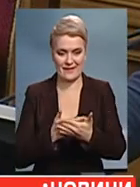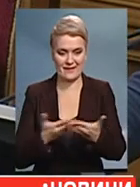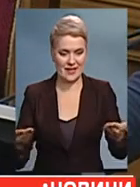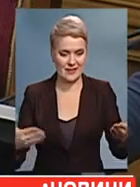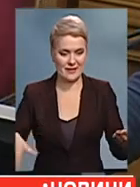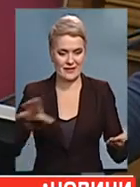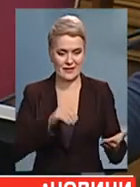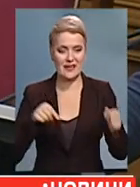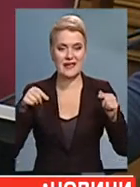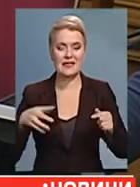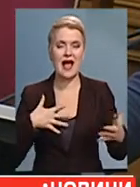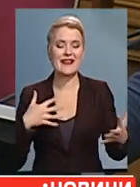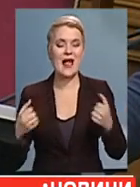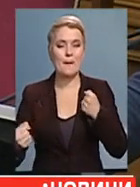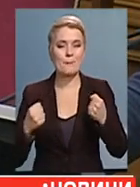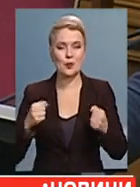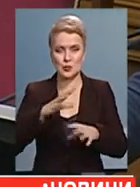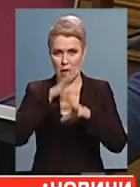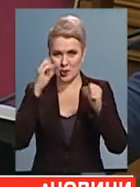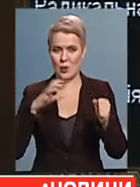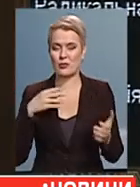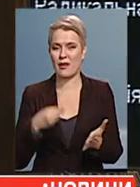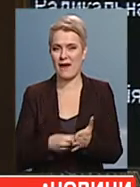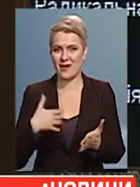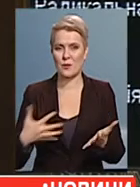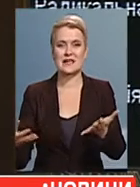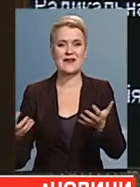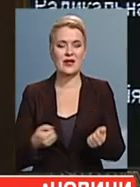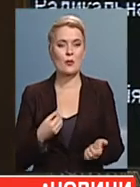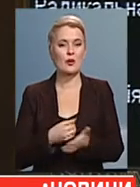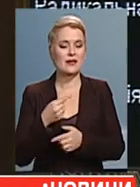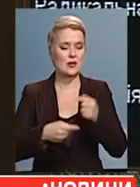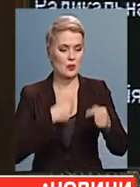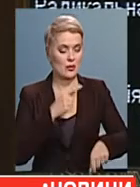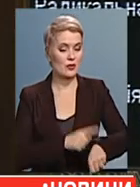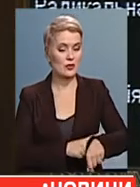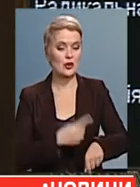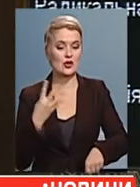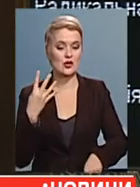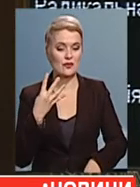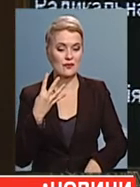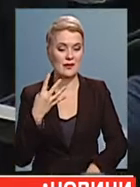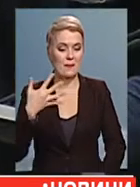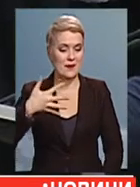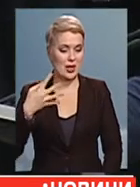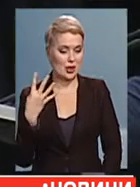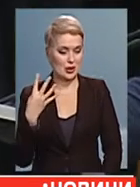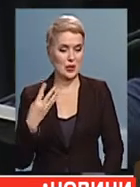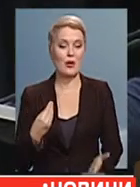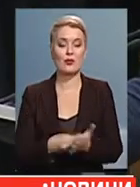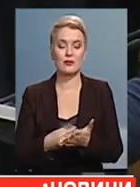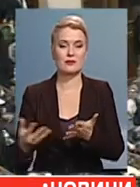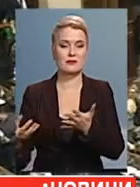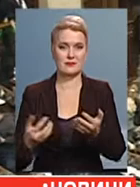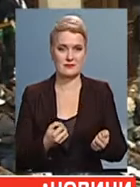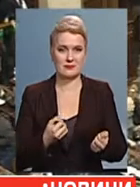ніч була варта того. Ми схвалили бюджет на наступний рік. На годинку 4:54 Рада ухвалює кошторис на наступний рік. Результати